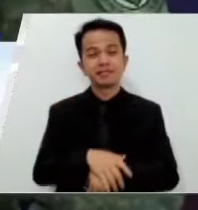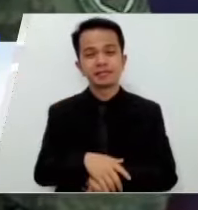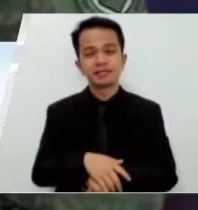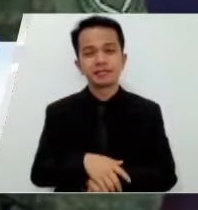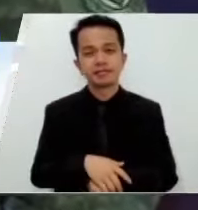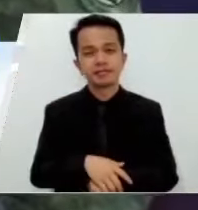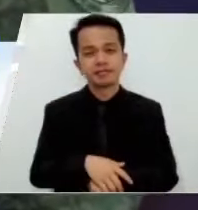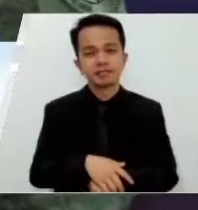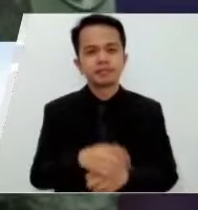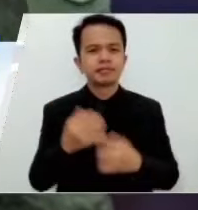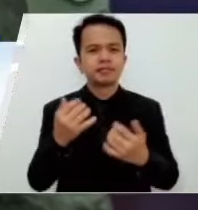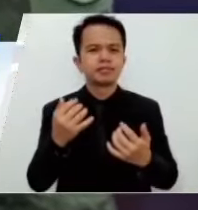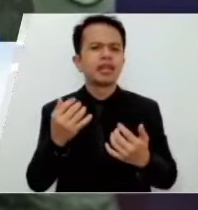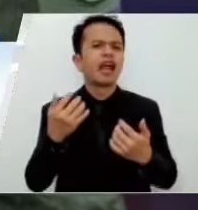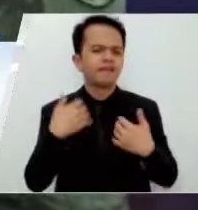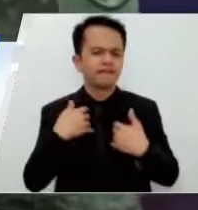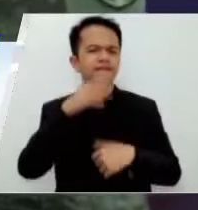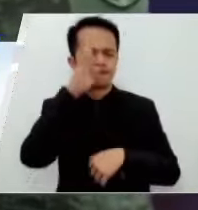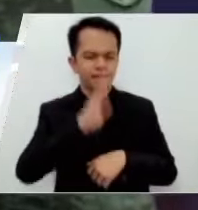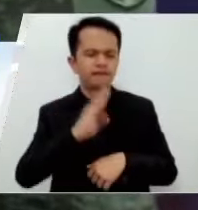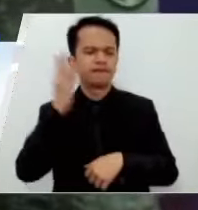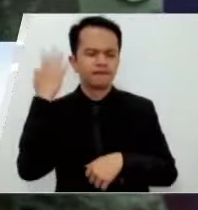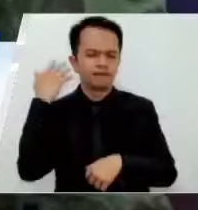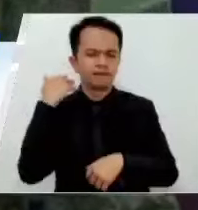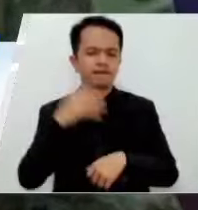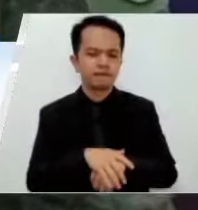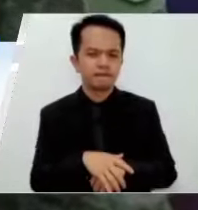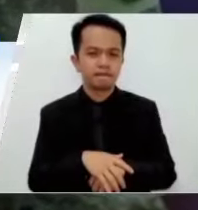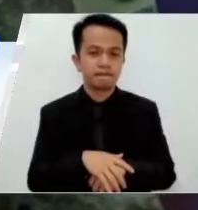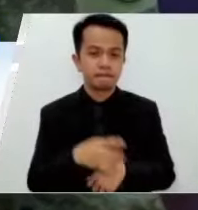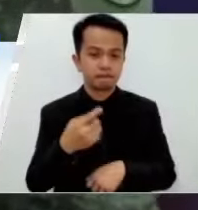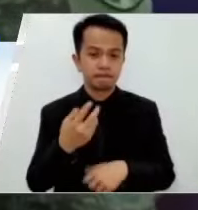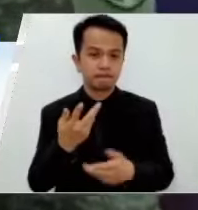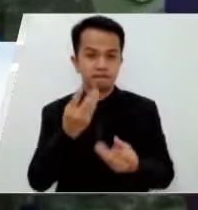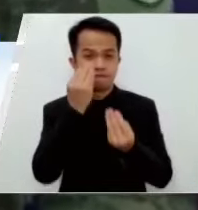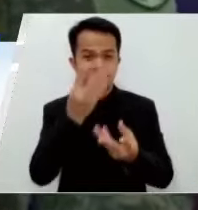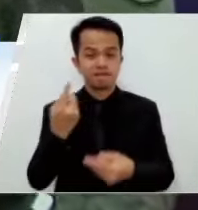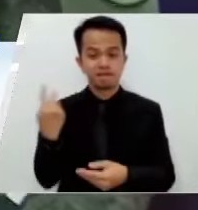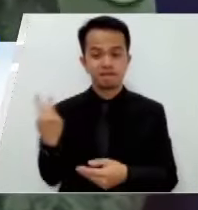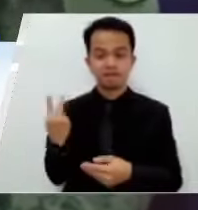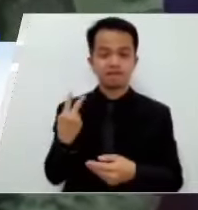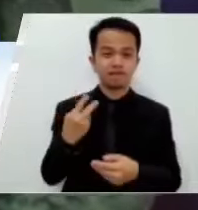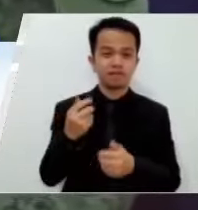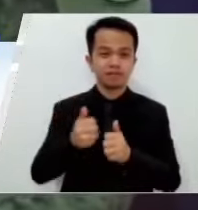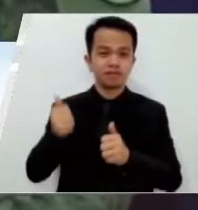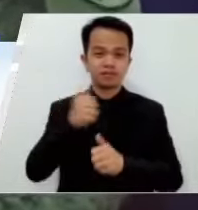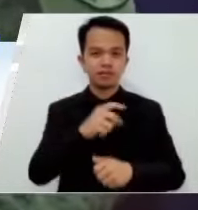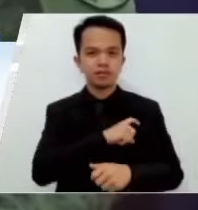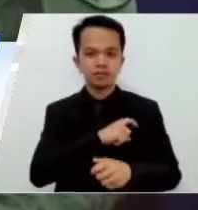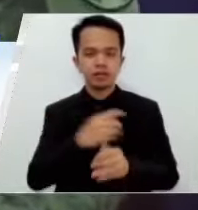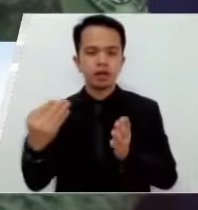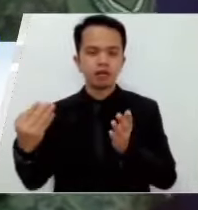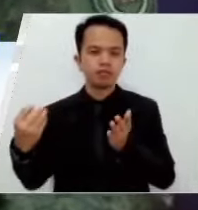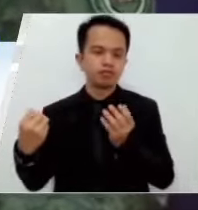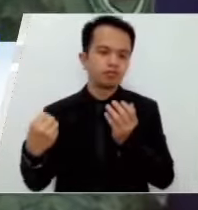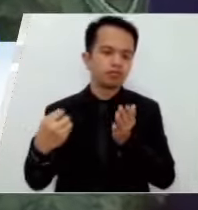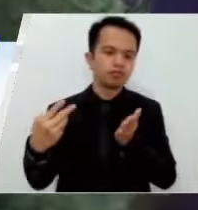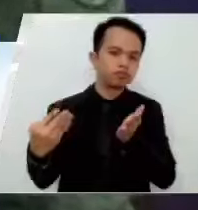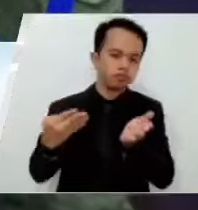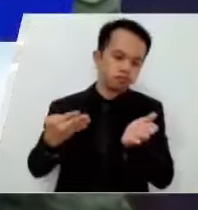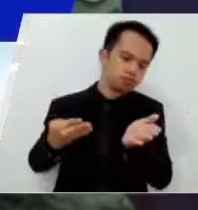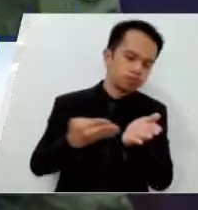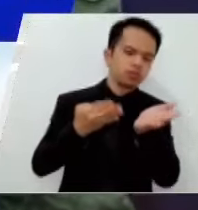nagkaroon rin ng mga damages. Nung nga pong kami ni Admiral Carlos ang sumakay, binangga kami sa likod. So, may damage